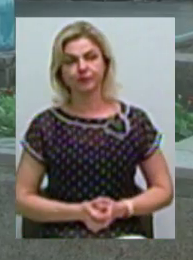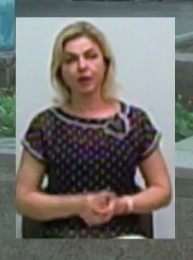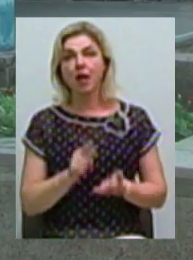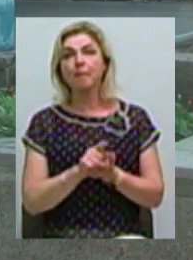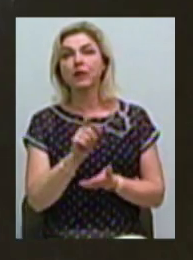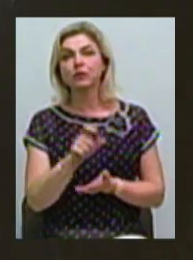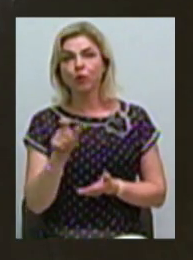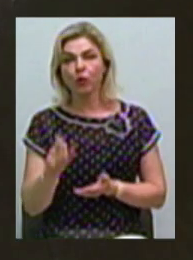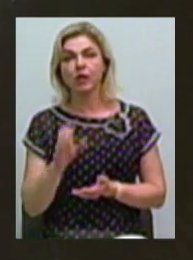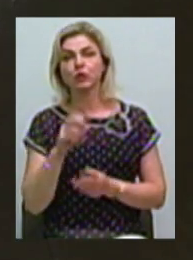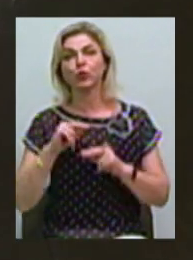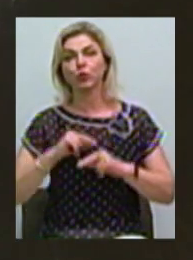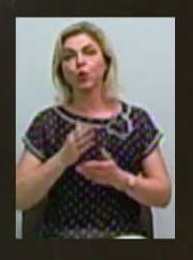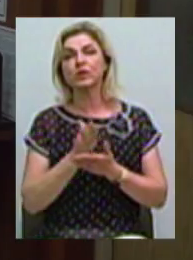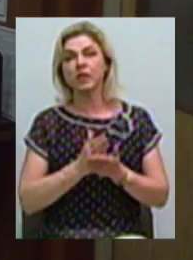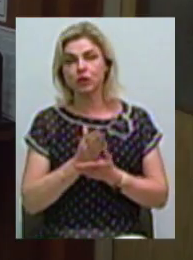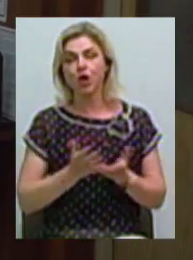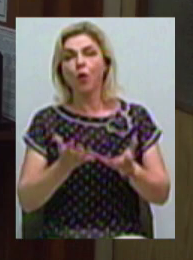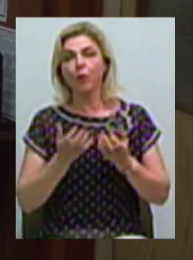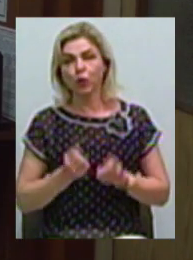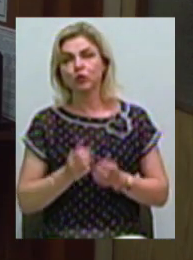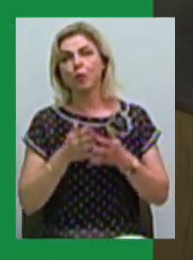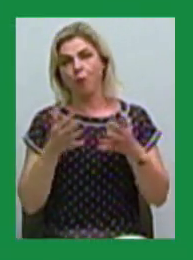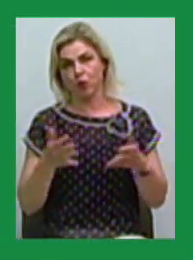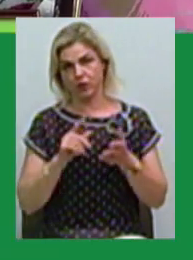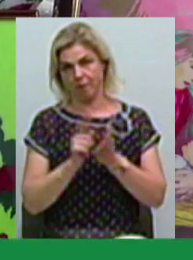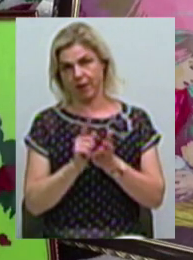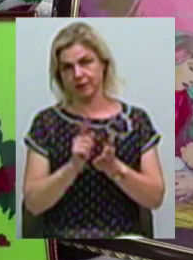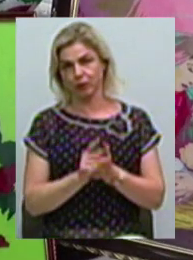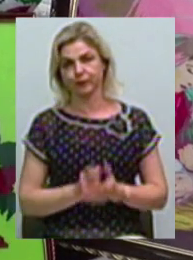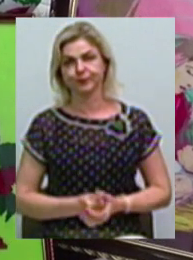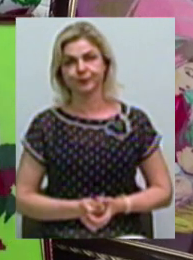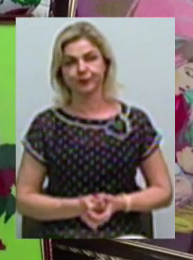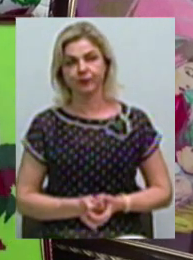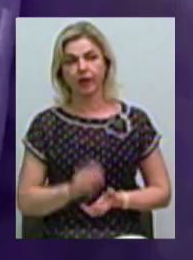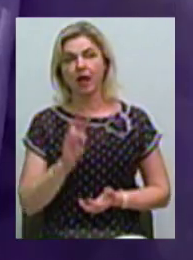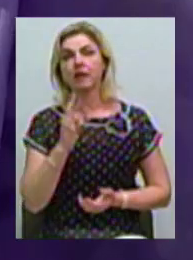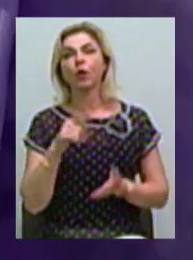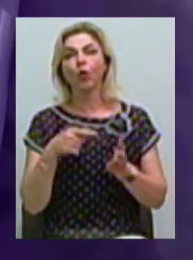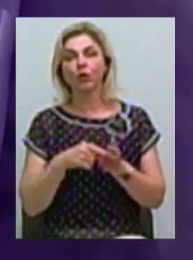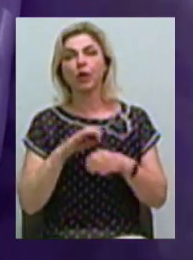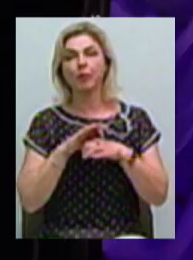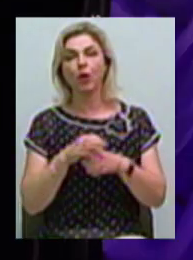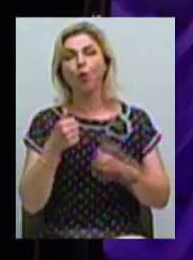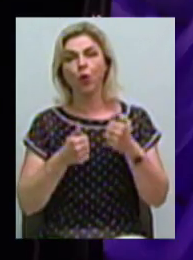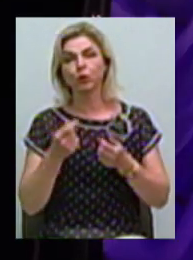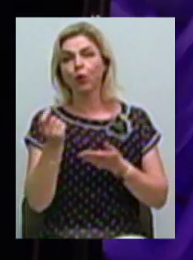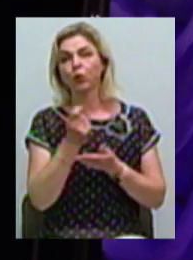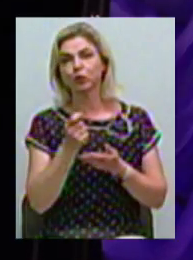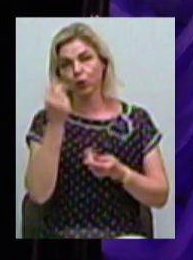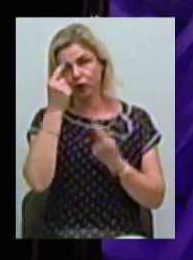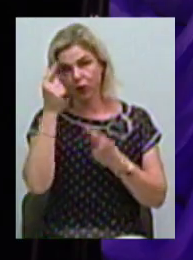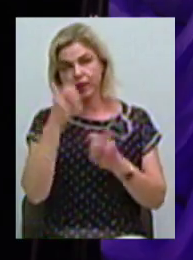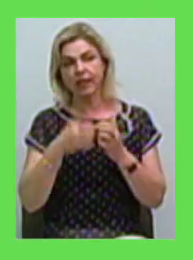з понаднормовим трудовим стажем отримуватимуть більшу пенсію. В Миколаїві відбувся конкурс художньої творчості серед людей